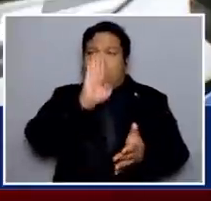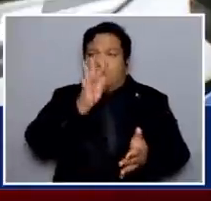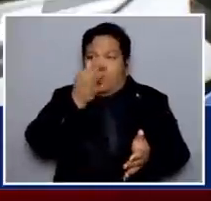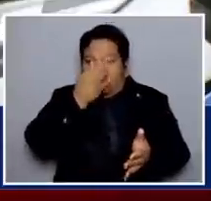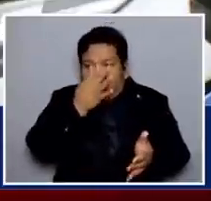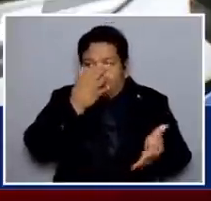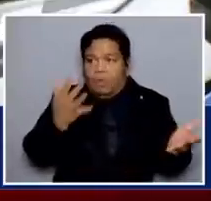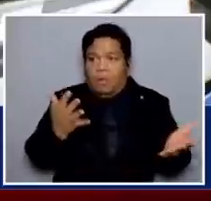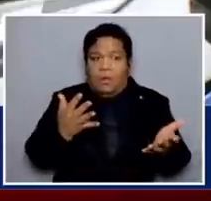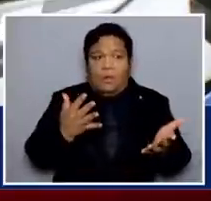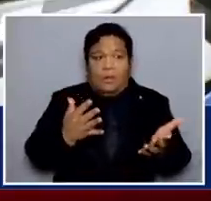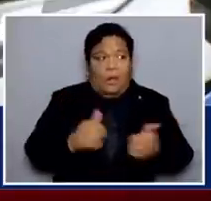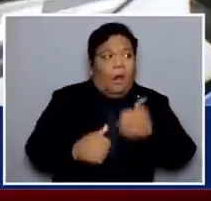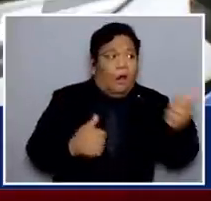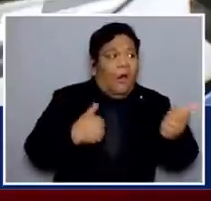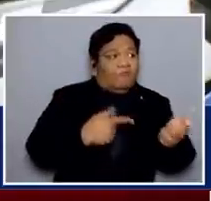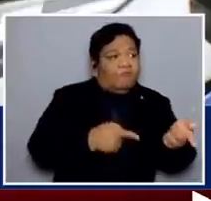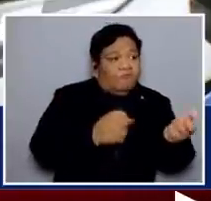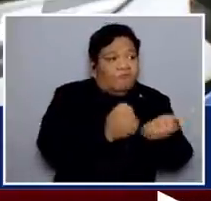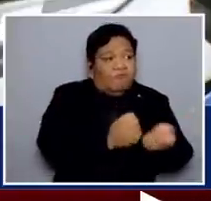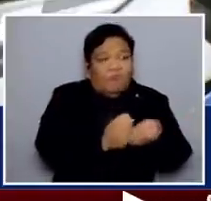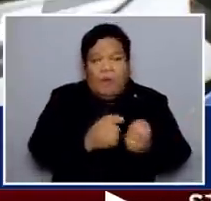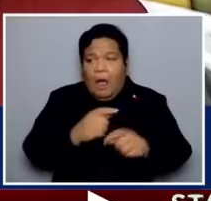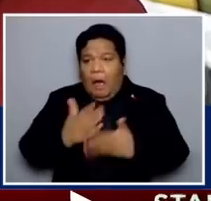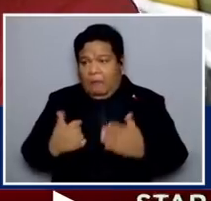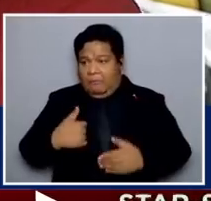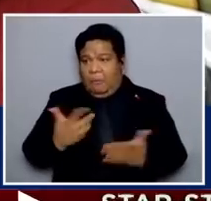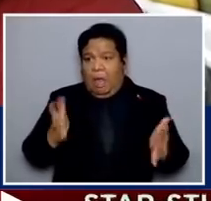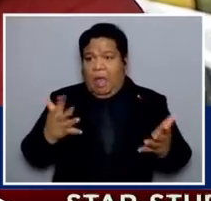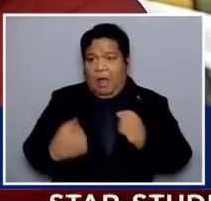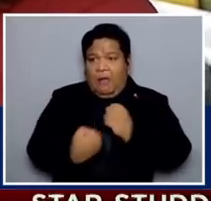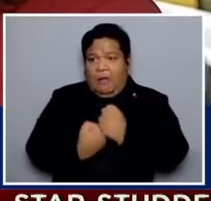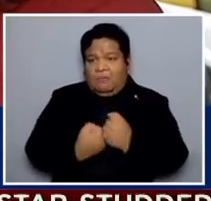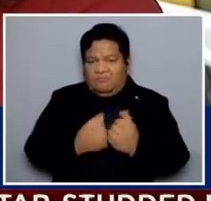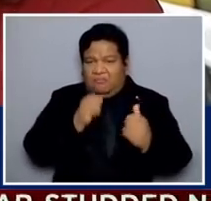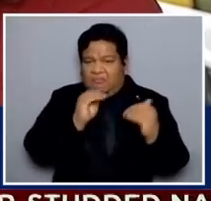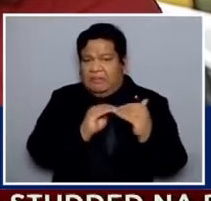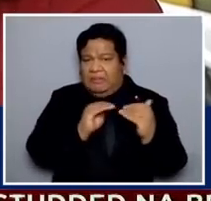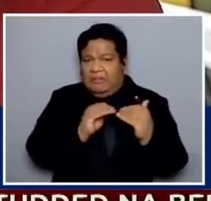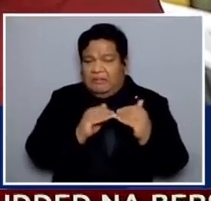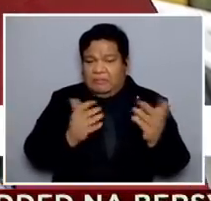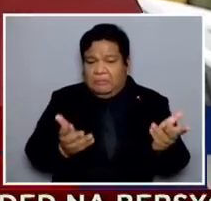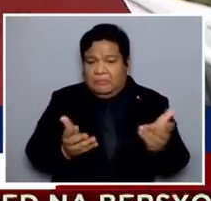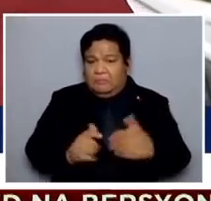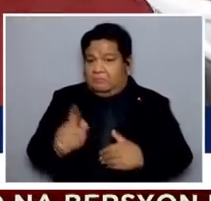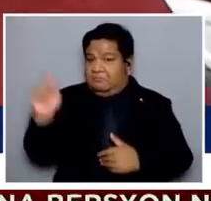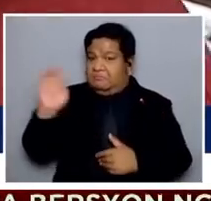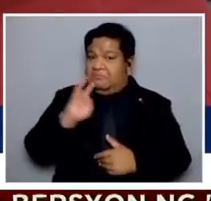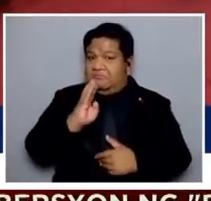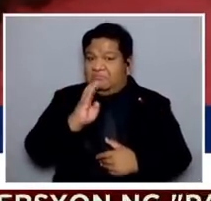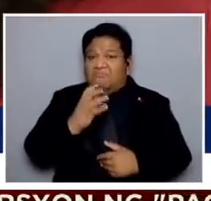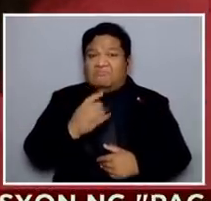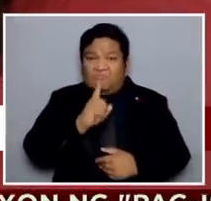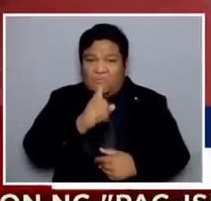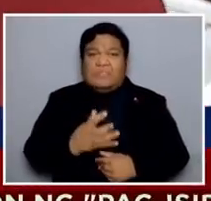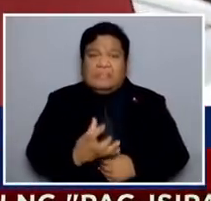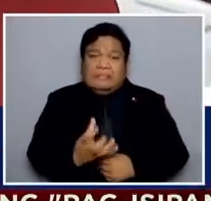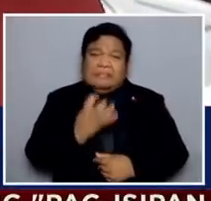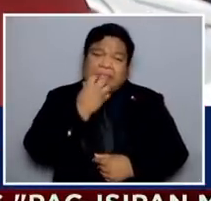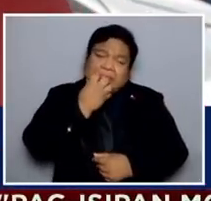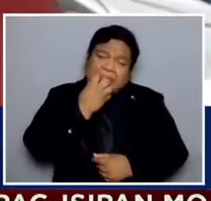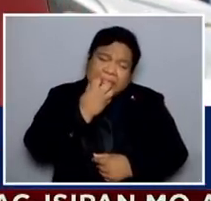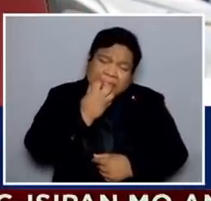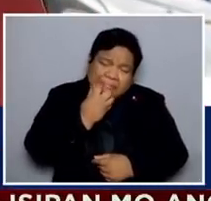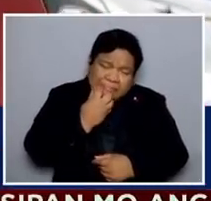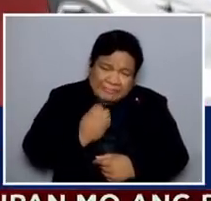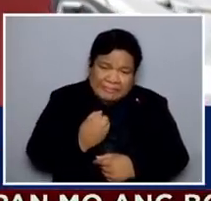yung iba nakakuha, paano naman yung hindi nakakuha? Hindi naman parehas, di ba? Kung sa tipid lang, sir, sobrang-sobrang tipid na. Ito na, tutong